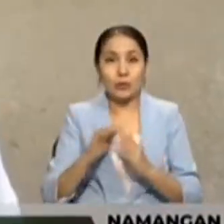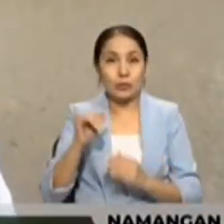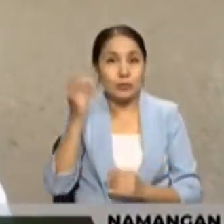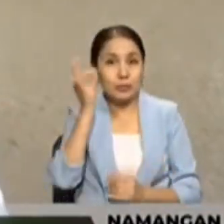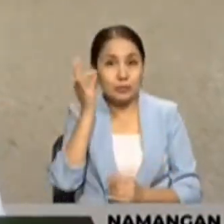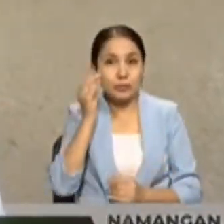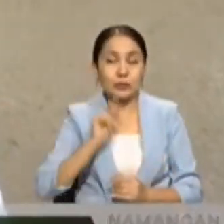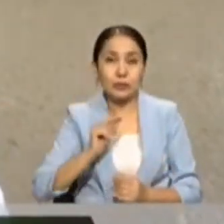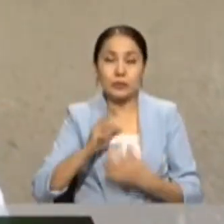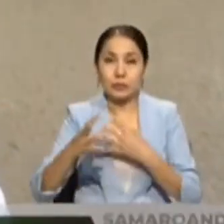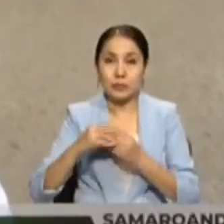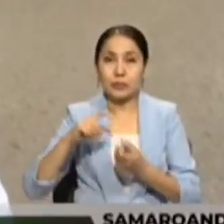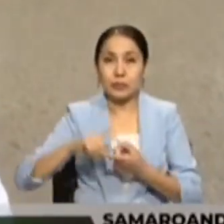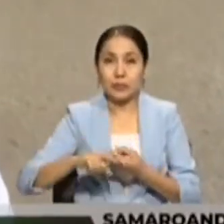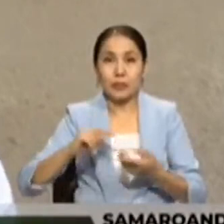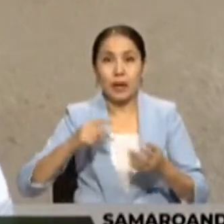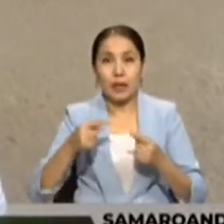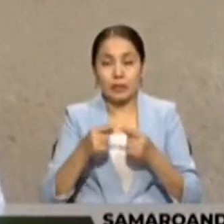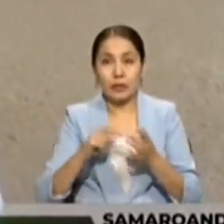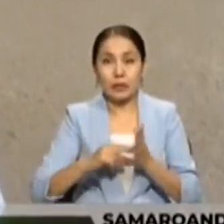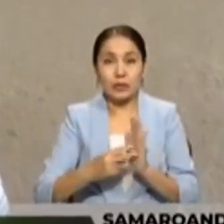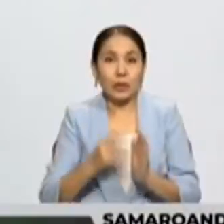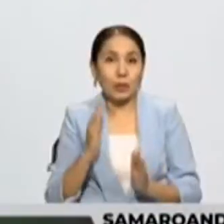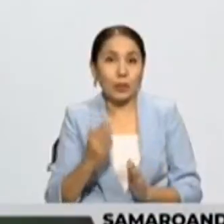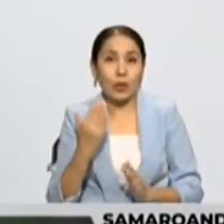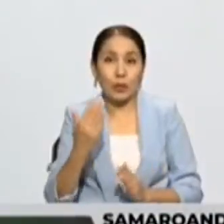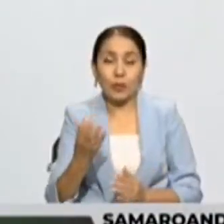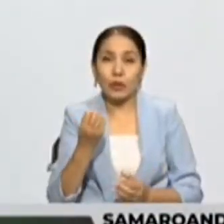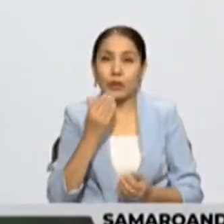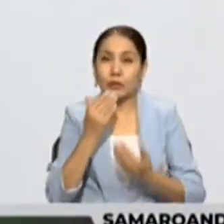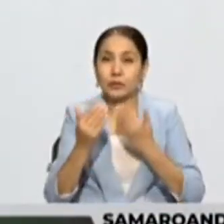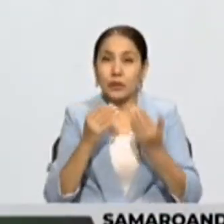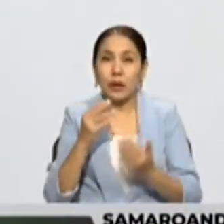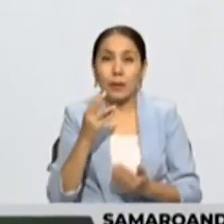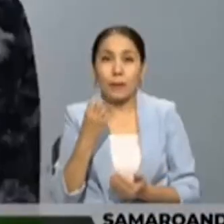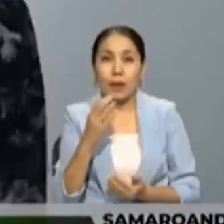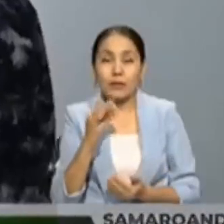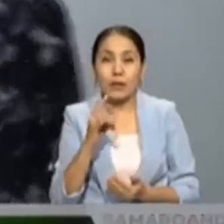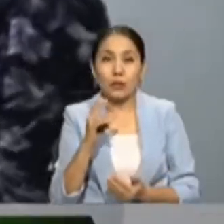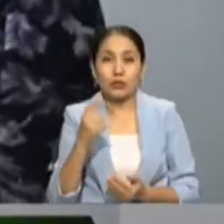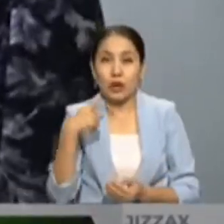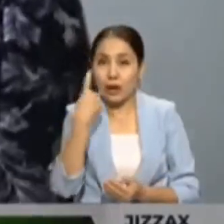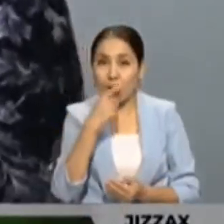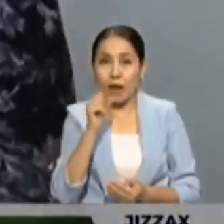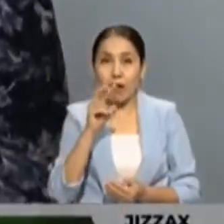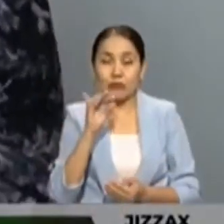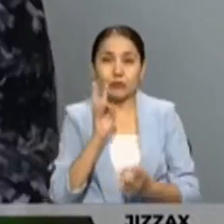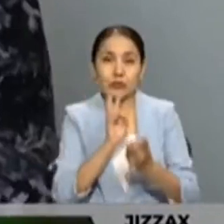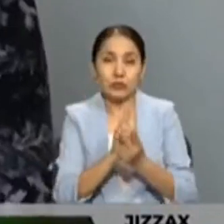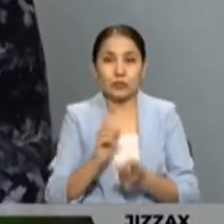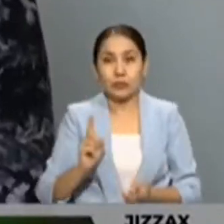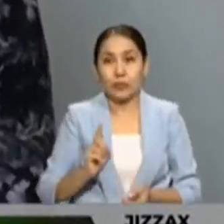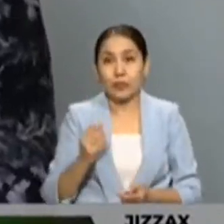bilan ishlash borasida aniq rejalar tuzildi. Ishchi guruh daragini eshitgan Maysara Xo'jam va shaxsan Alisher Sa'dullayev bilan uchrashish uchun fursat